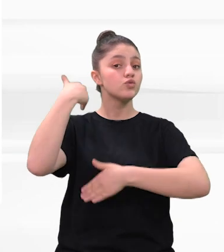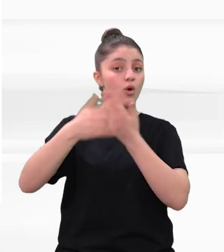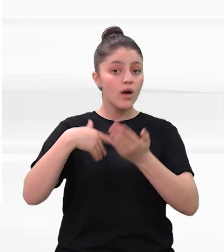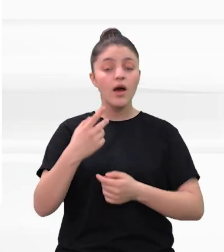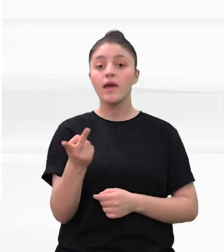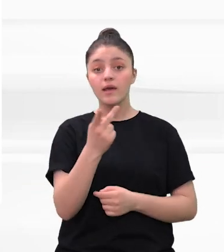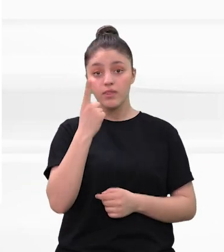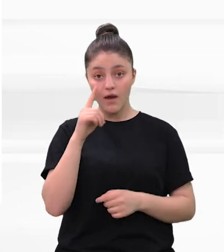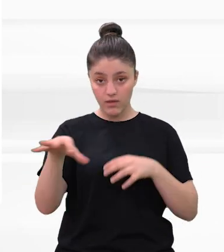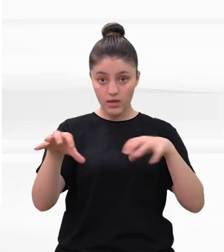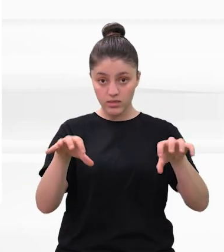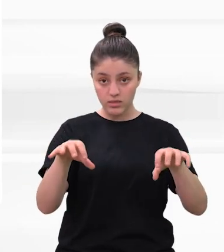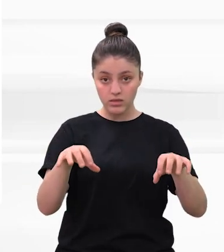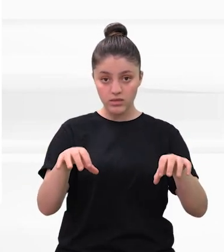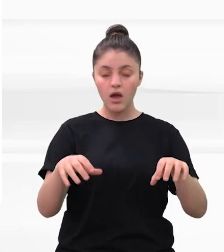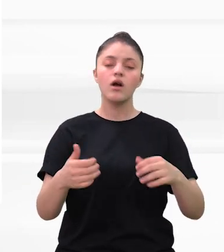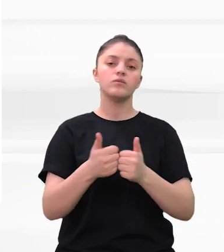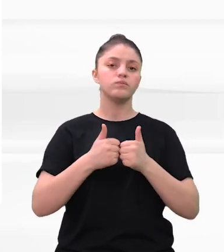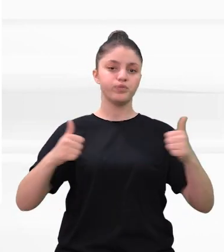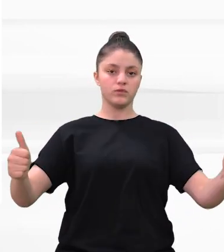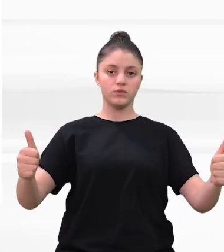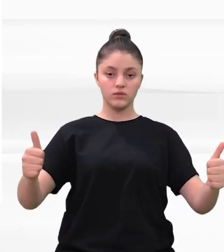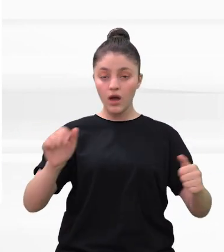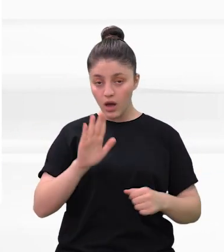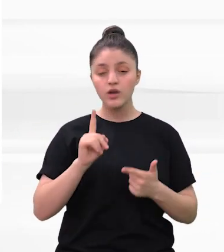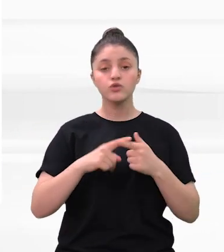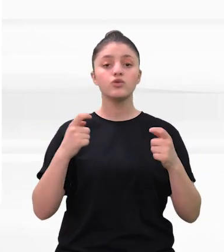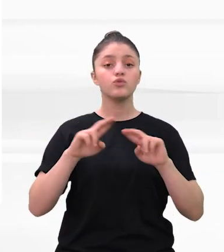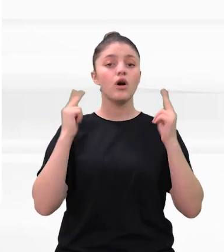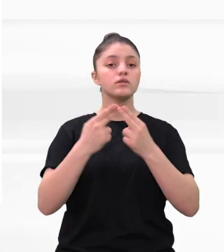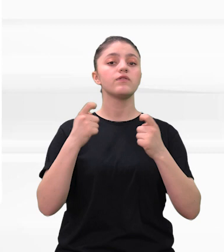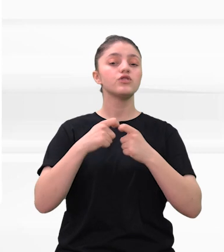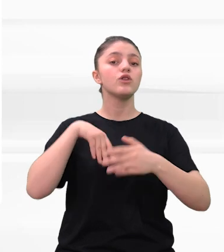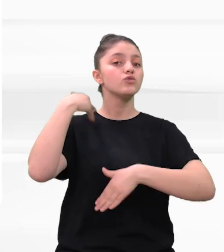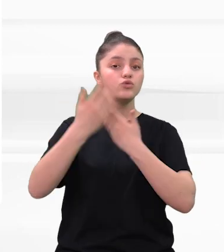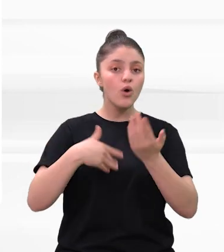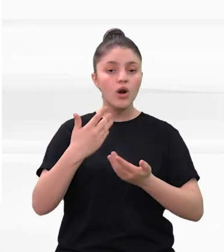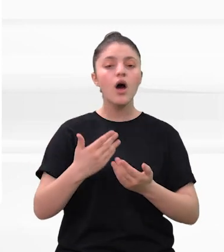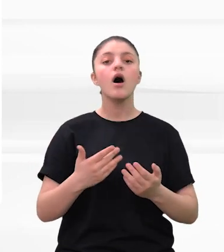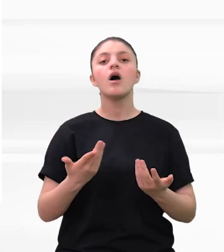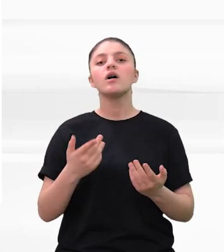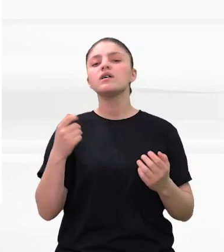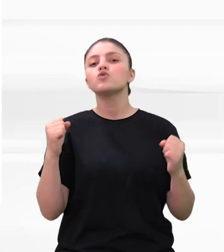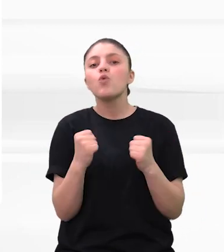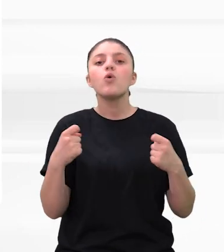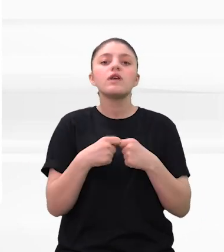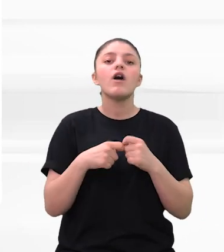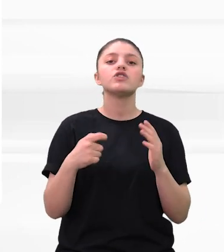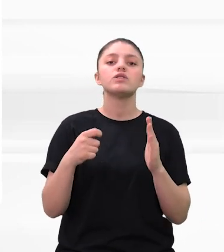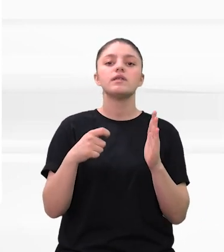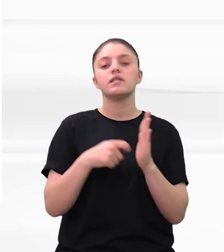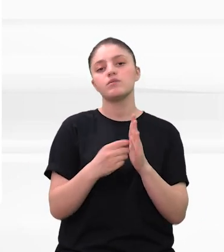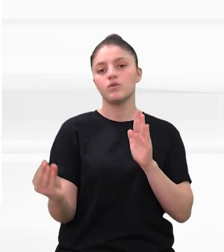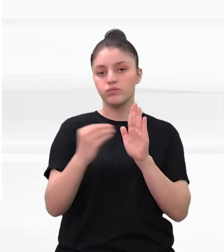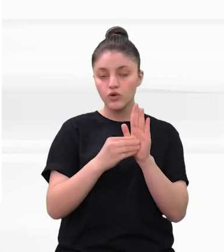iki devlet birbirinden uzaklaşmış Hatta Dünya Savaşı sonrasında yaşanan süreç Soğuk Savaş dönemi olarak adlandırılmıştır